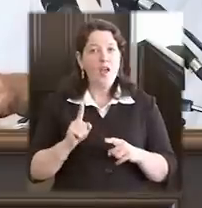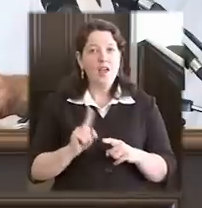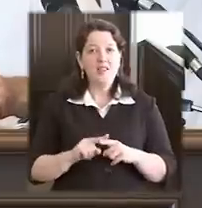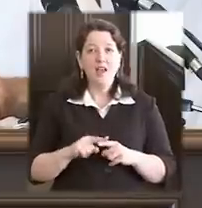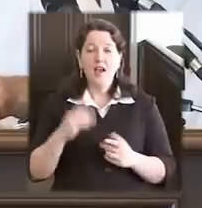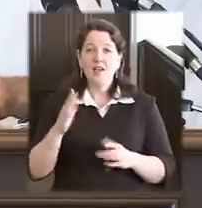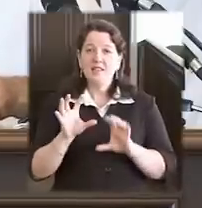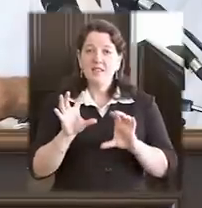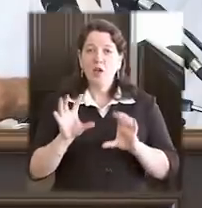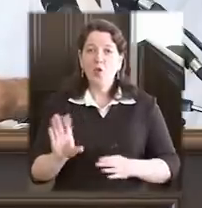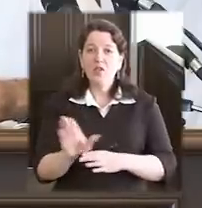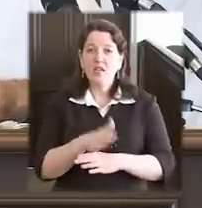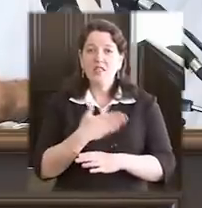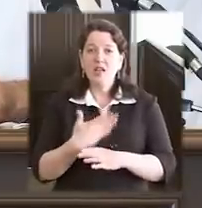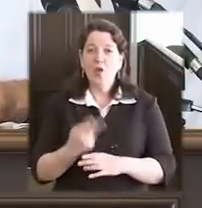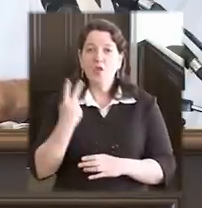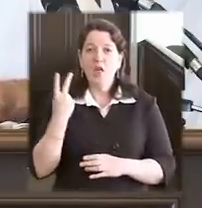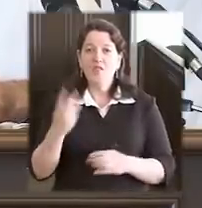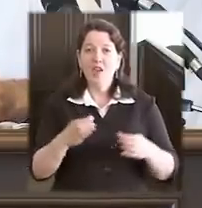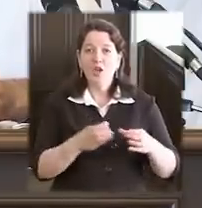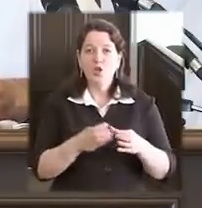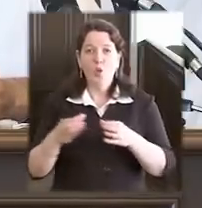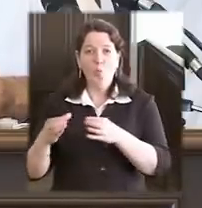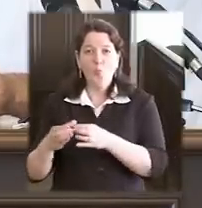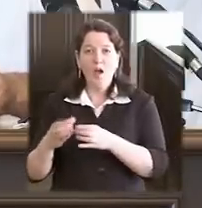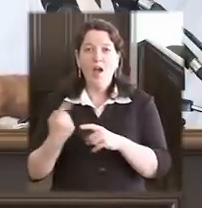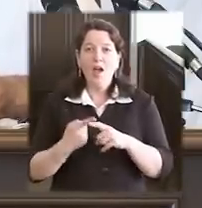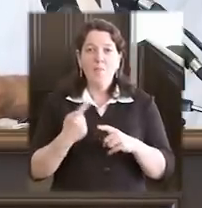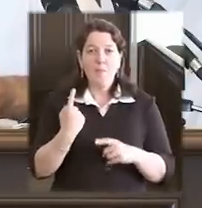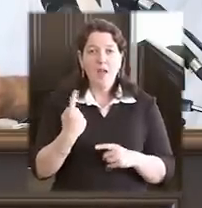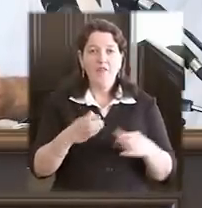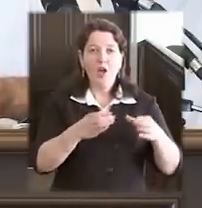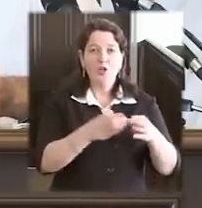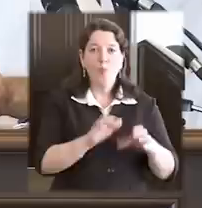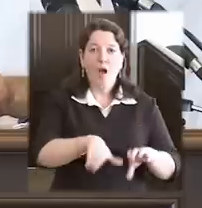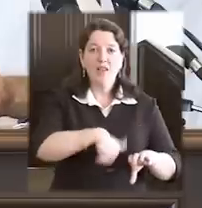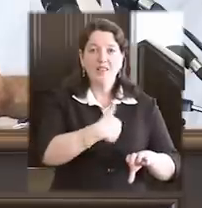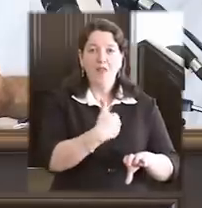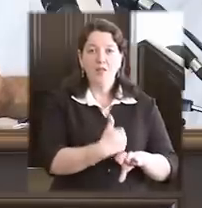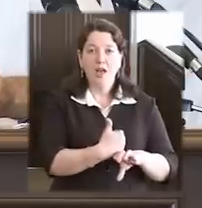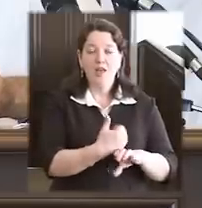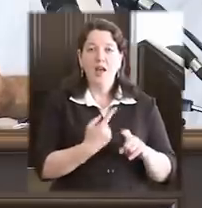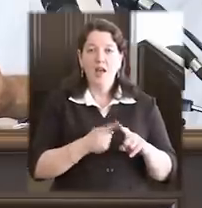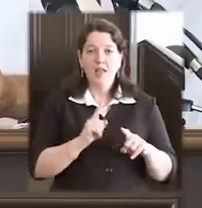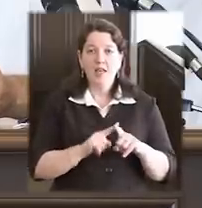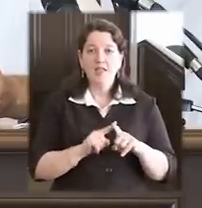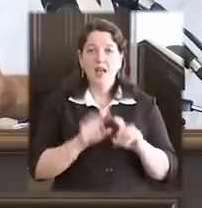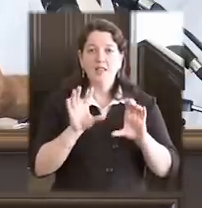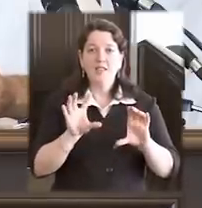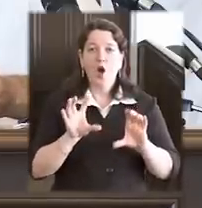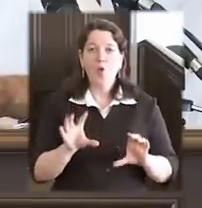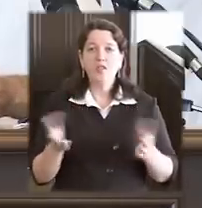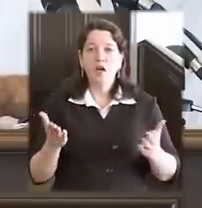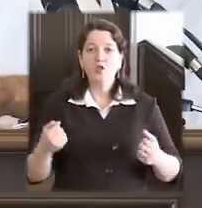но две категории из них являются основными. Первые, которые нам очень хорошо известны,